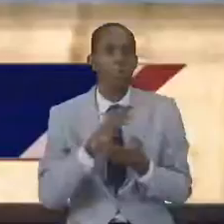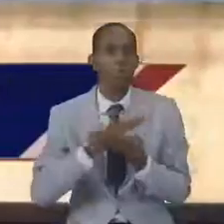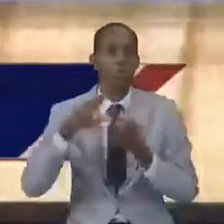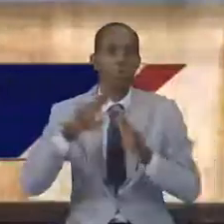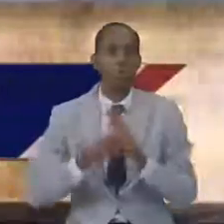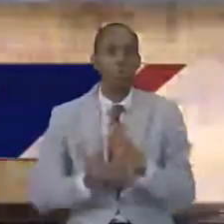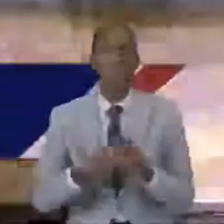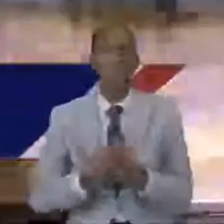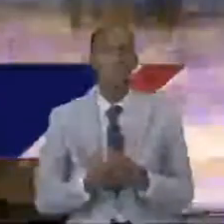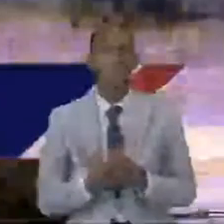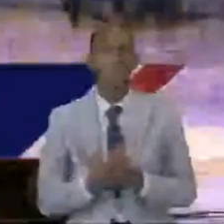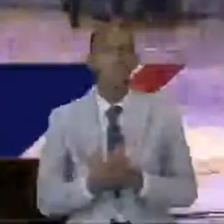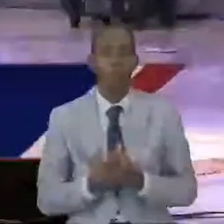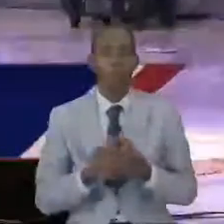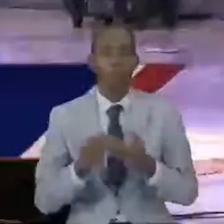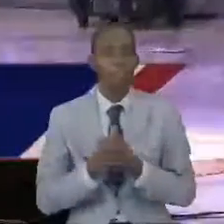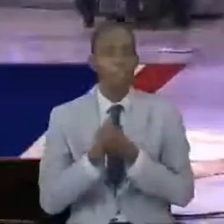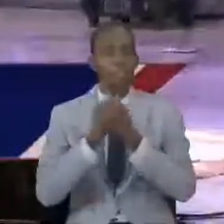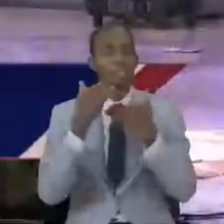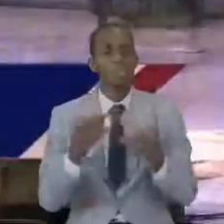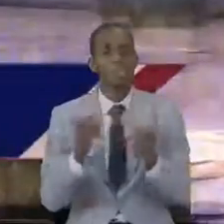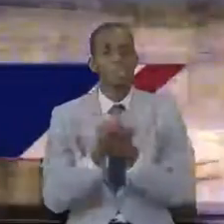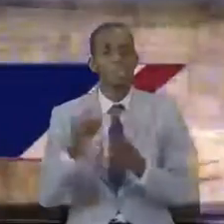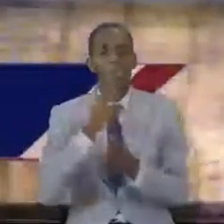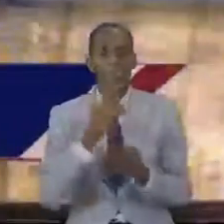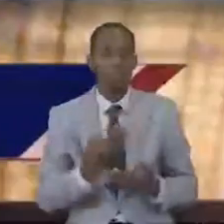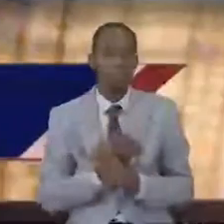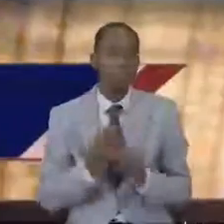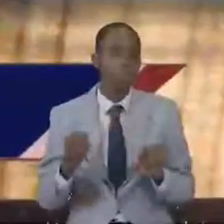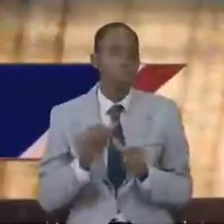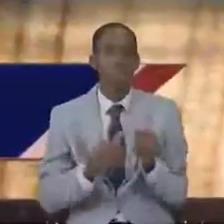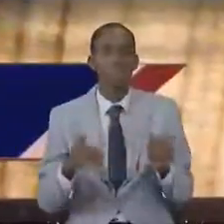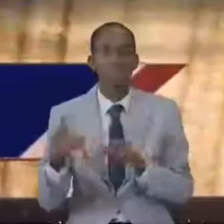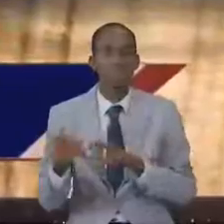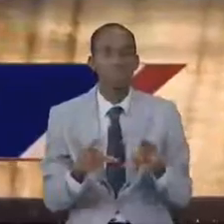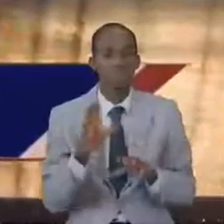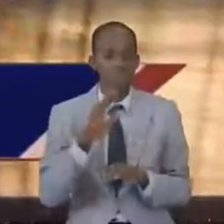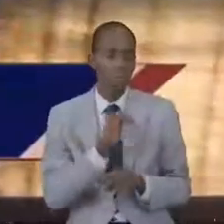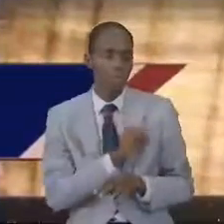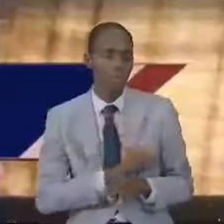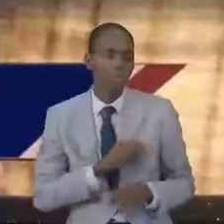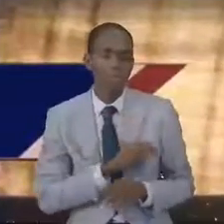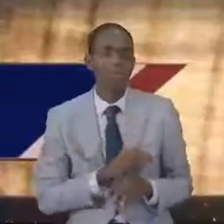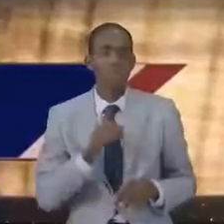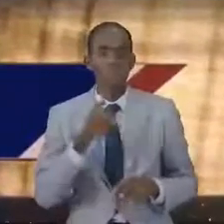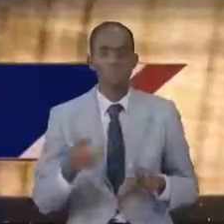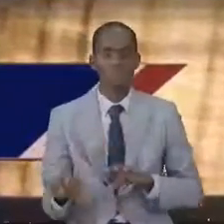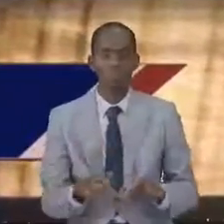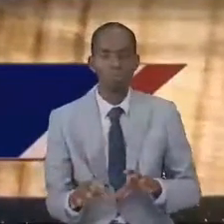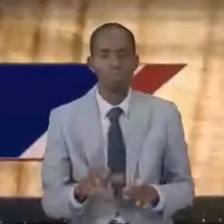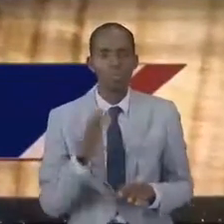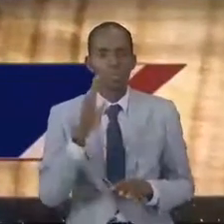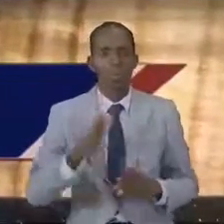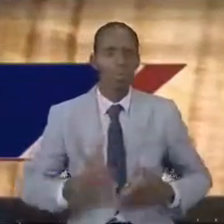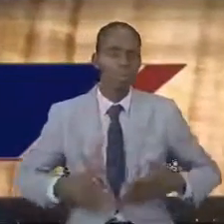et responsable pour le jour de Créteil 11 remplis du fruit de justice qui est pas Jésus Christ à la gloire et à la loi de